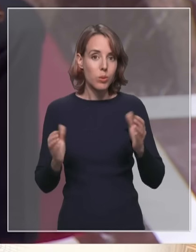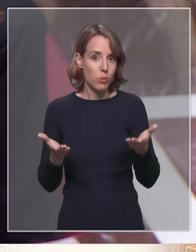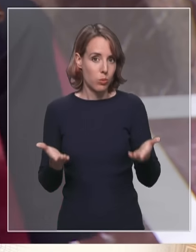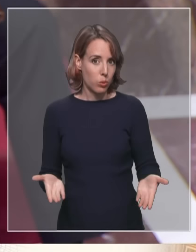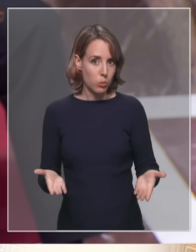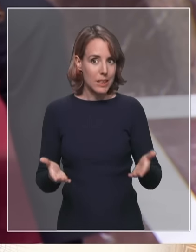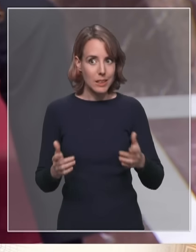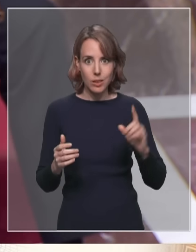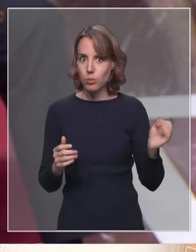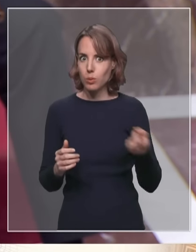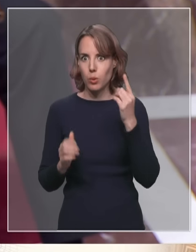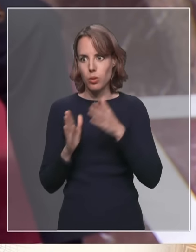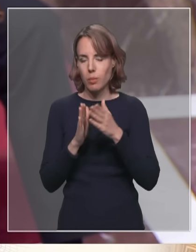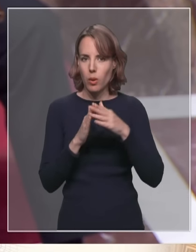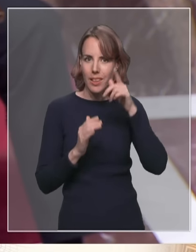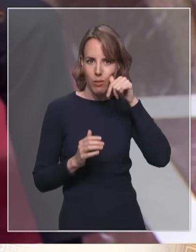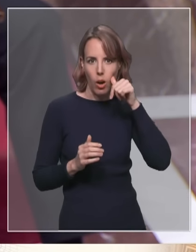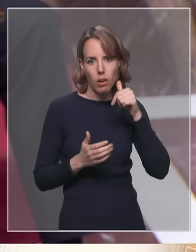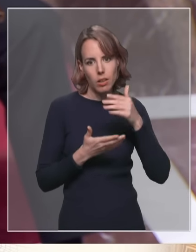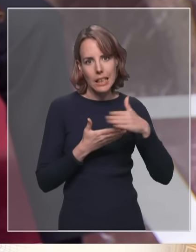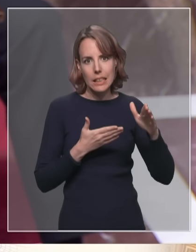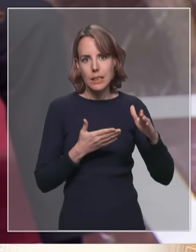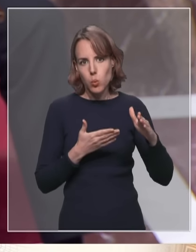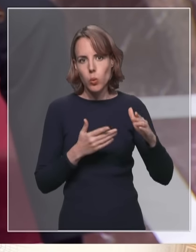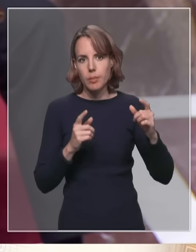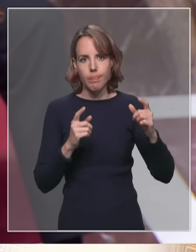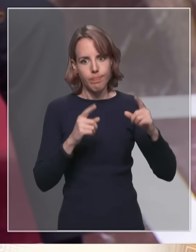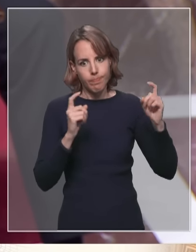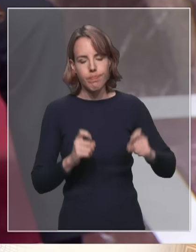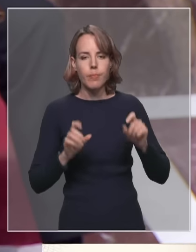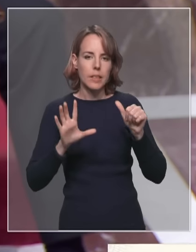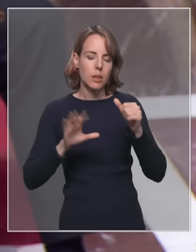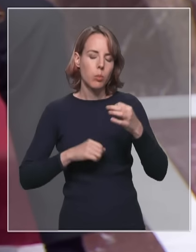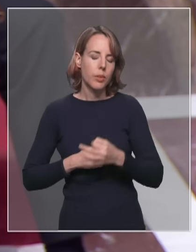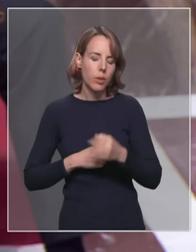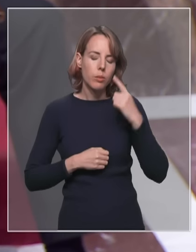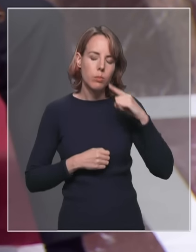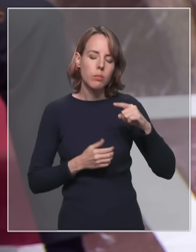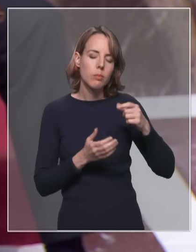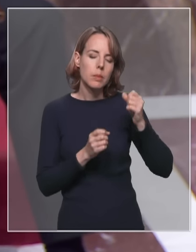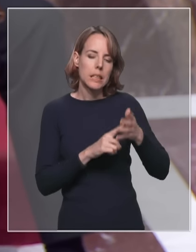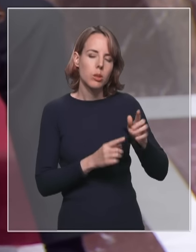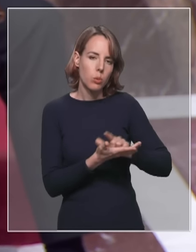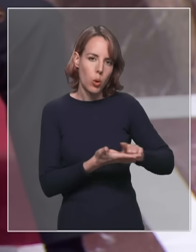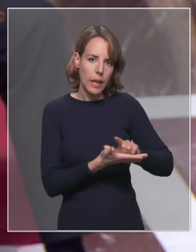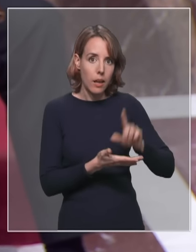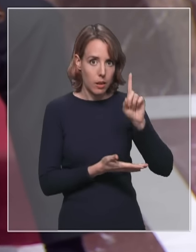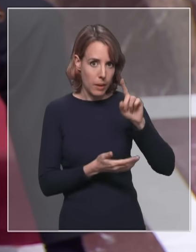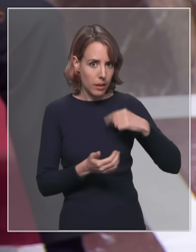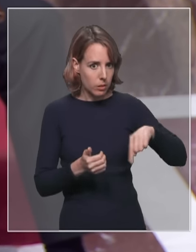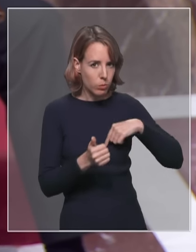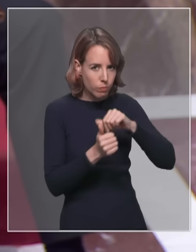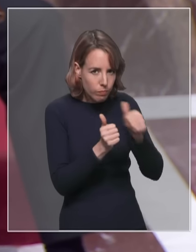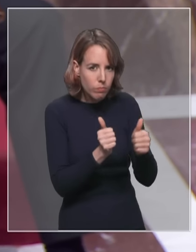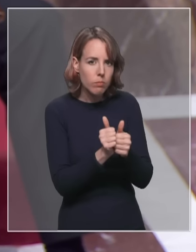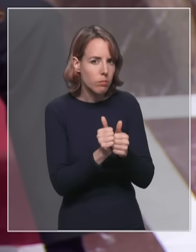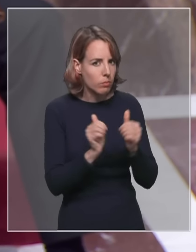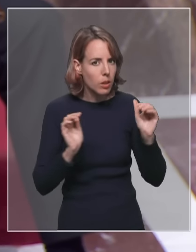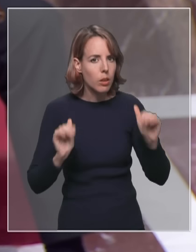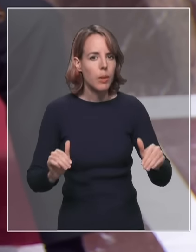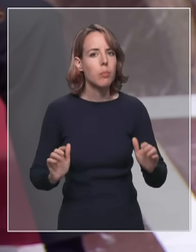d'efforts demandés à tout le monde et une baisse de crédit de 6% demandée aux missions locales. Mais nous serons à leur côté. C'est aussi ce que j'ai